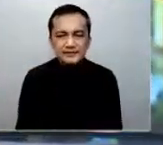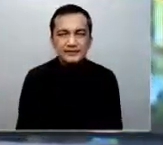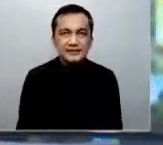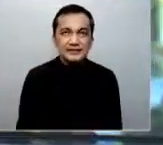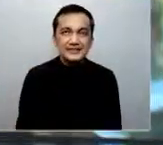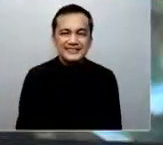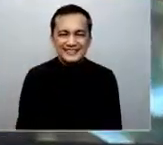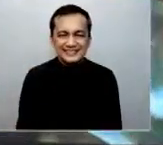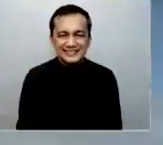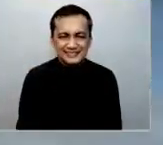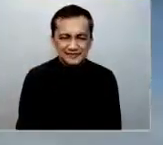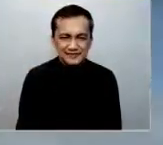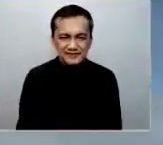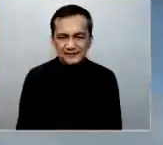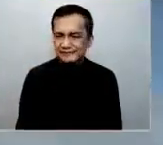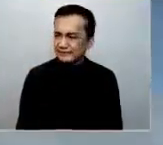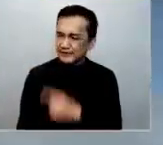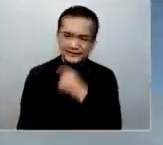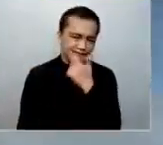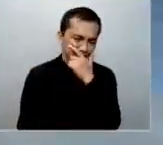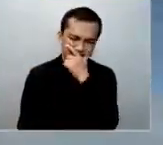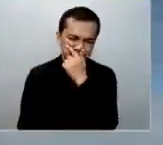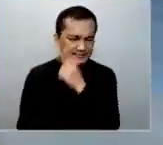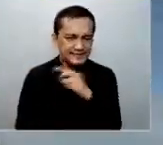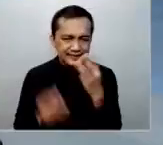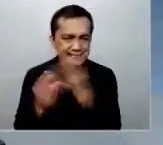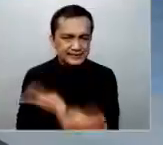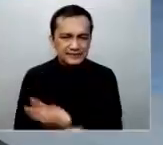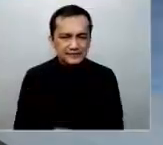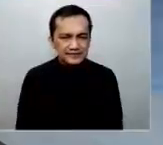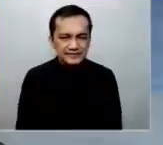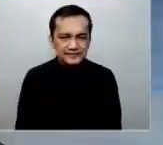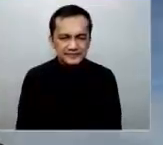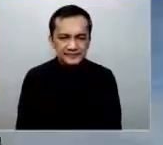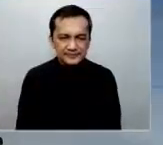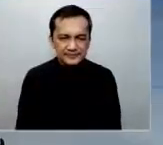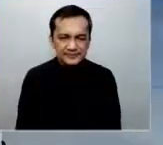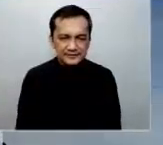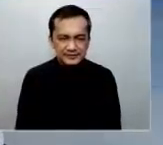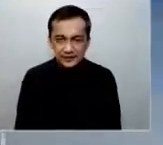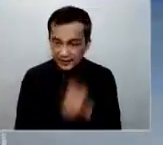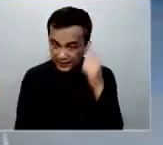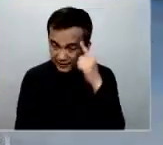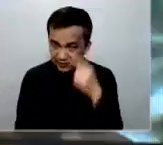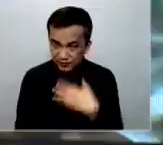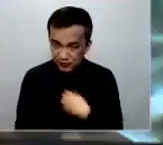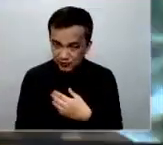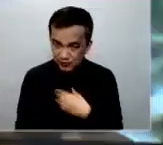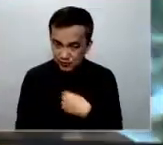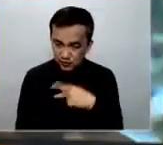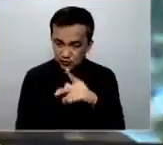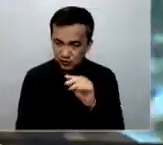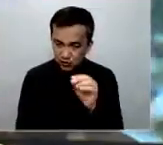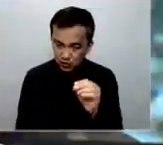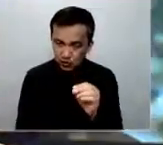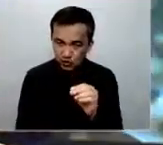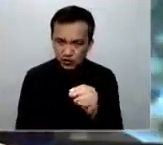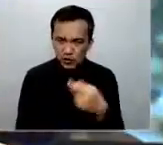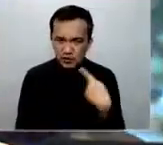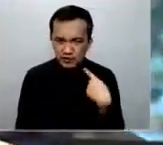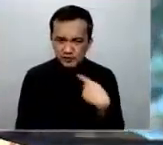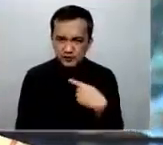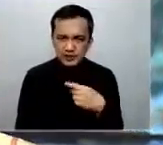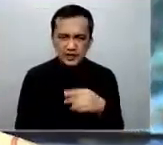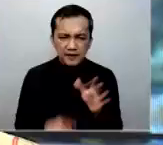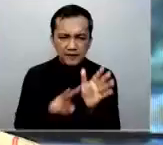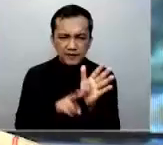Tatanggapin ng kanina. Grabe. Ito, oh. Si Ian kasi. Yung puto, nakala nyo puti lang. Ito, merong... Parang ube na may konting lecha flan.